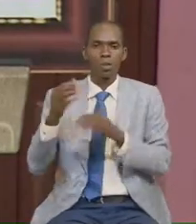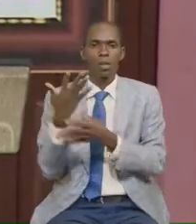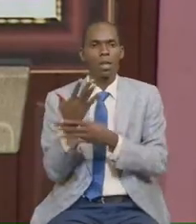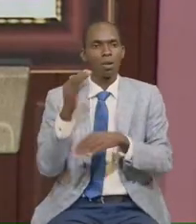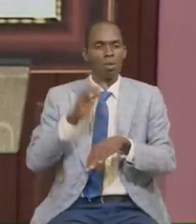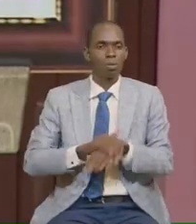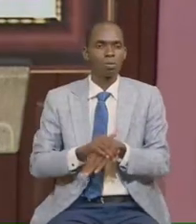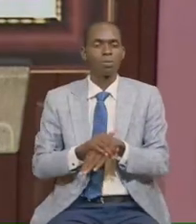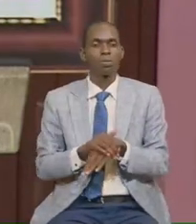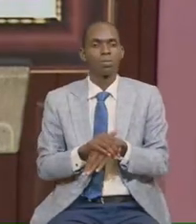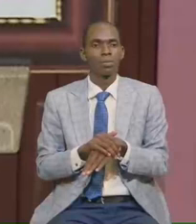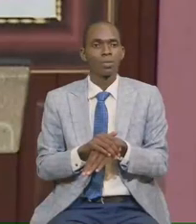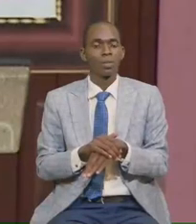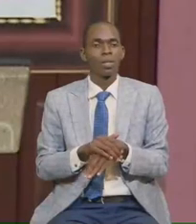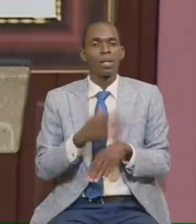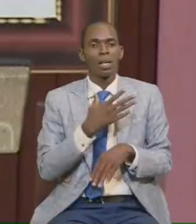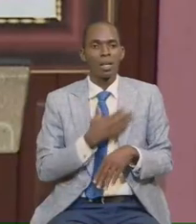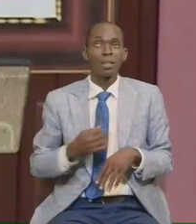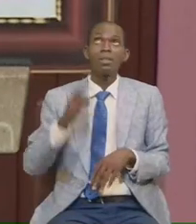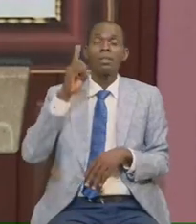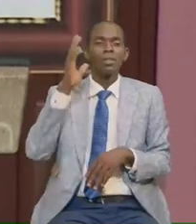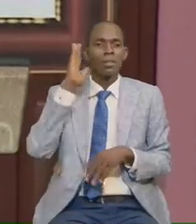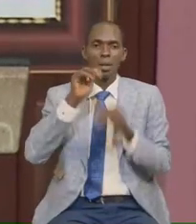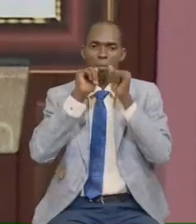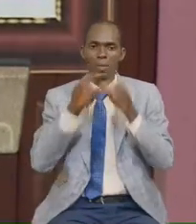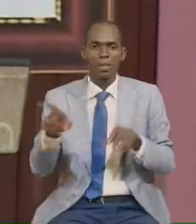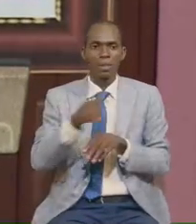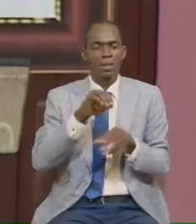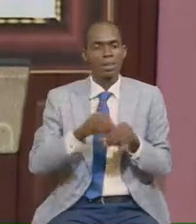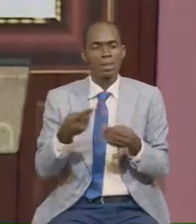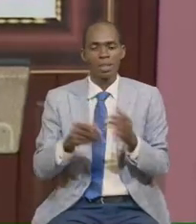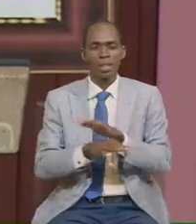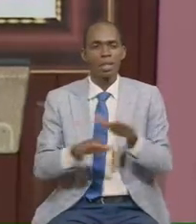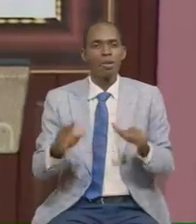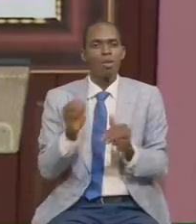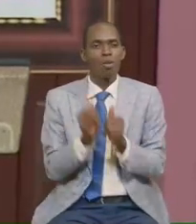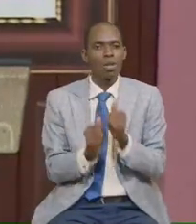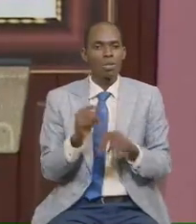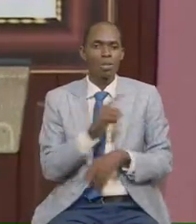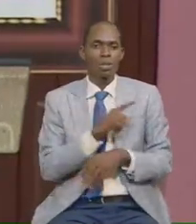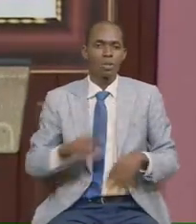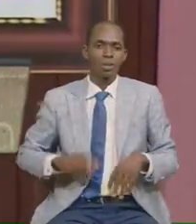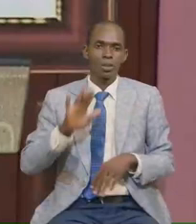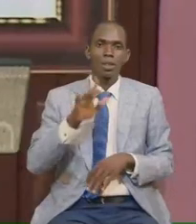Il te bénira dans le pays que l'Éternel, ton Dieu, te donne.